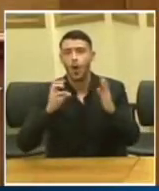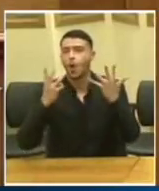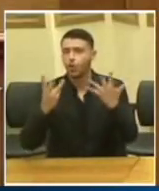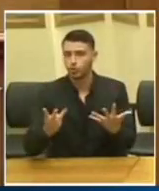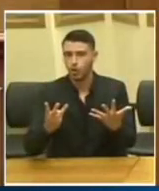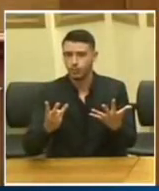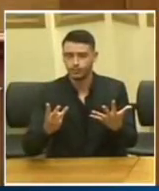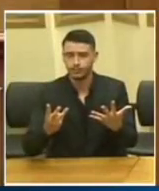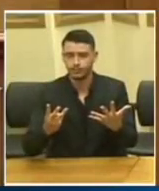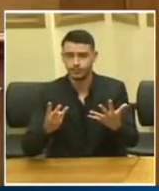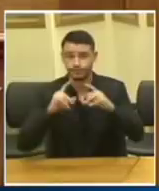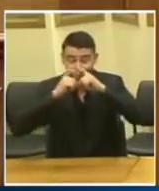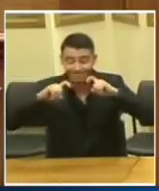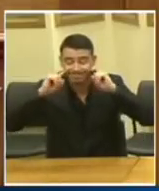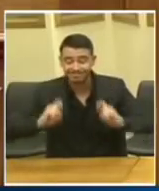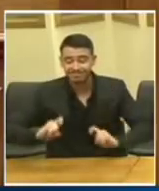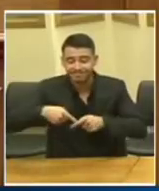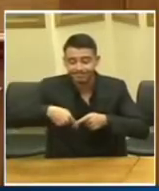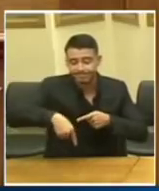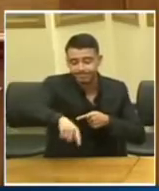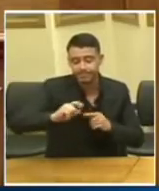υποχρεούνται εντός 6 μηνών